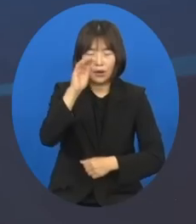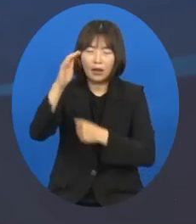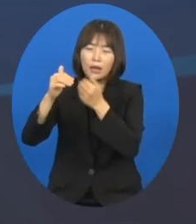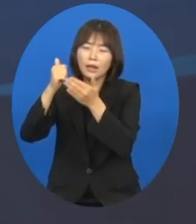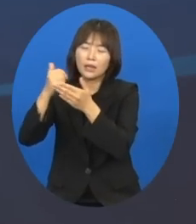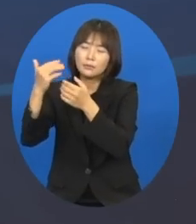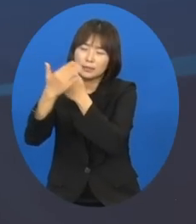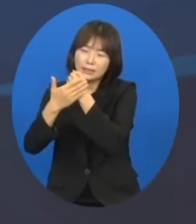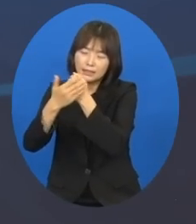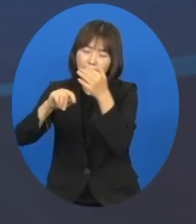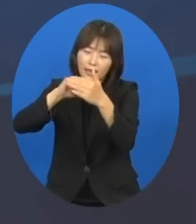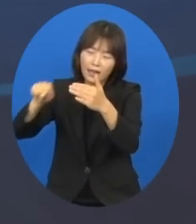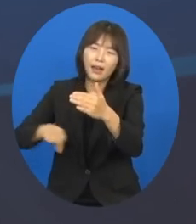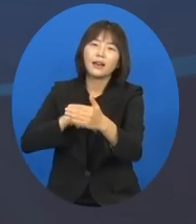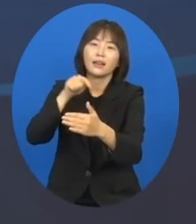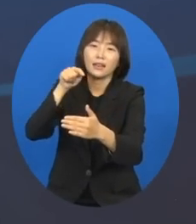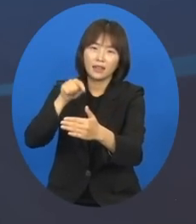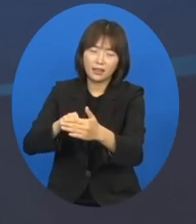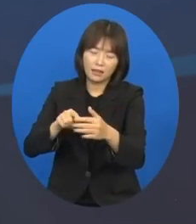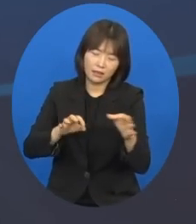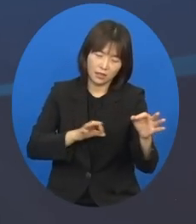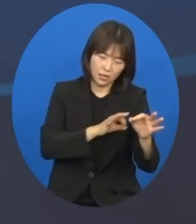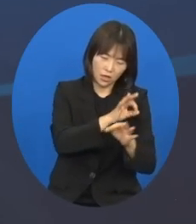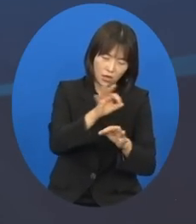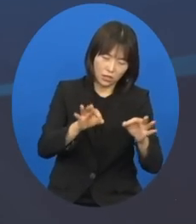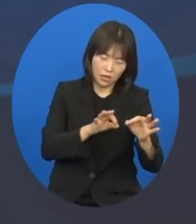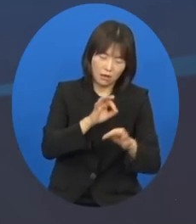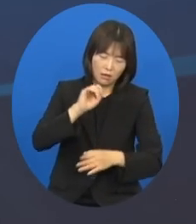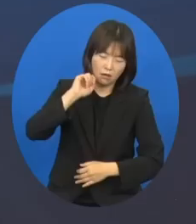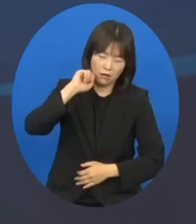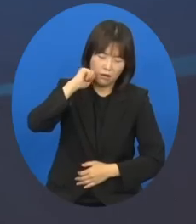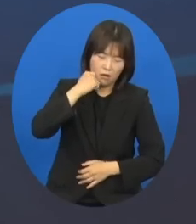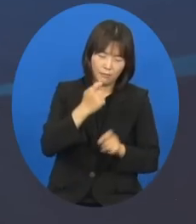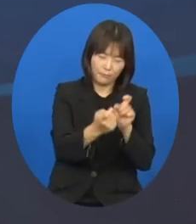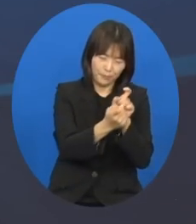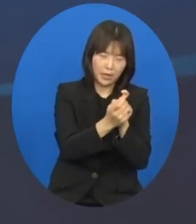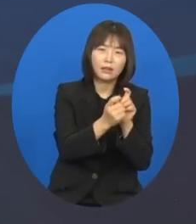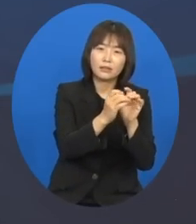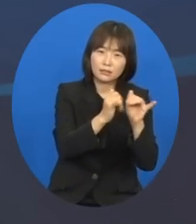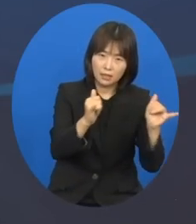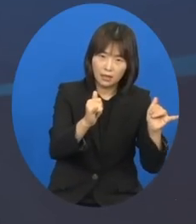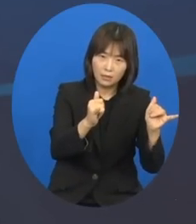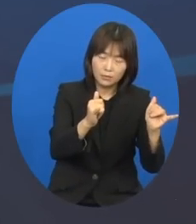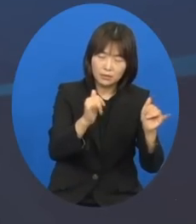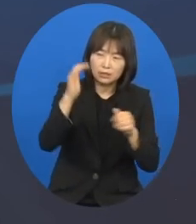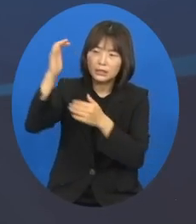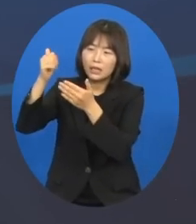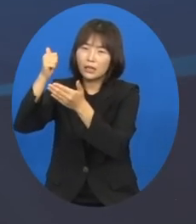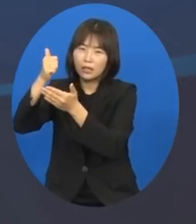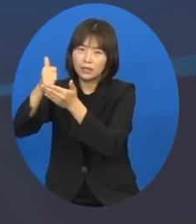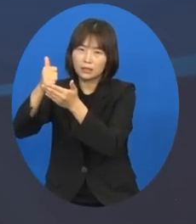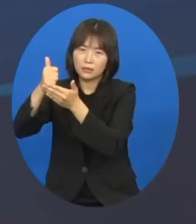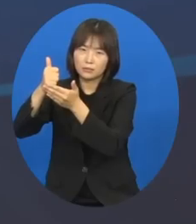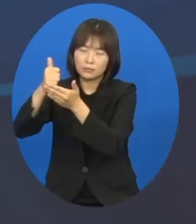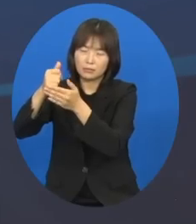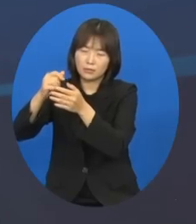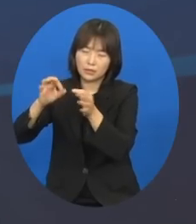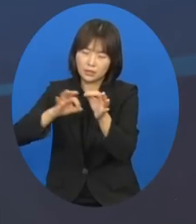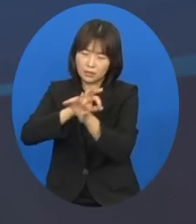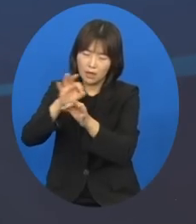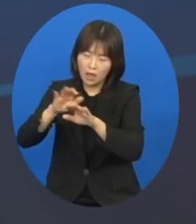은혜의 패키지 안에는 경제적으로 큰 어려움 가운데 있는 분에게는 하나님의 채워 주심이 있고 하나님의